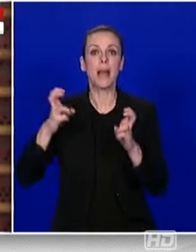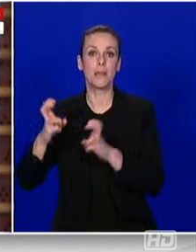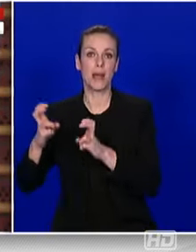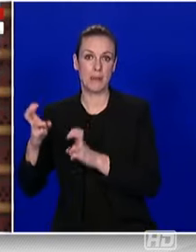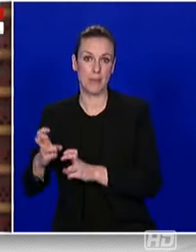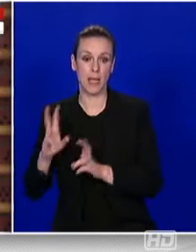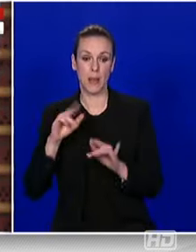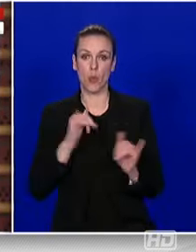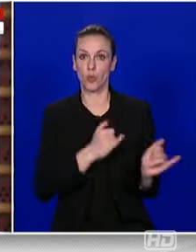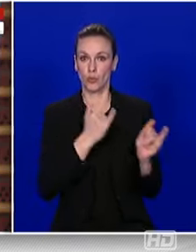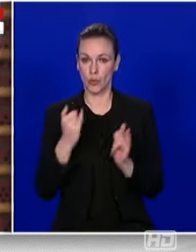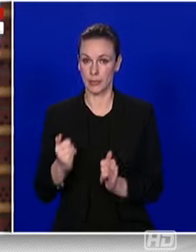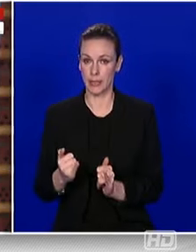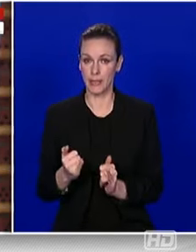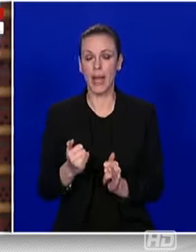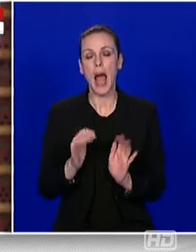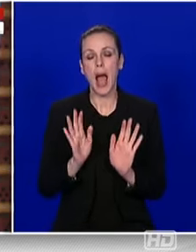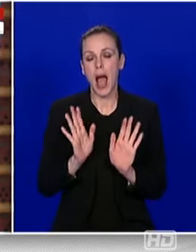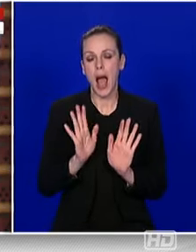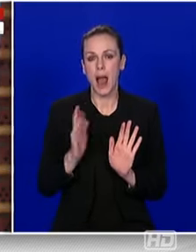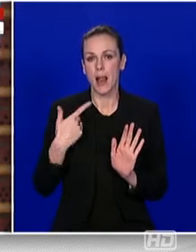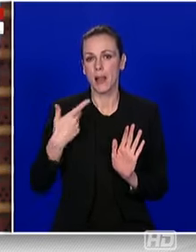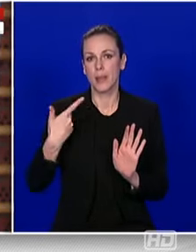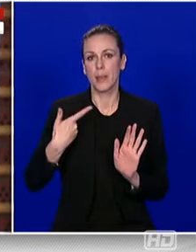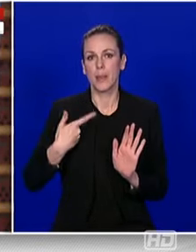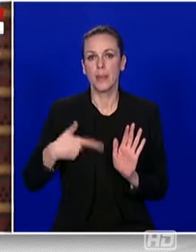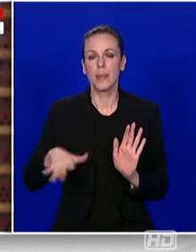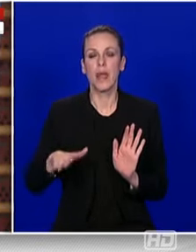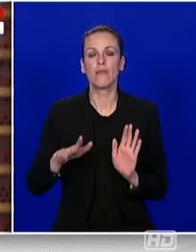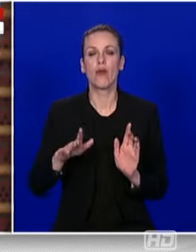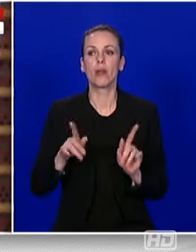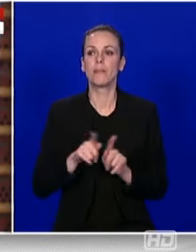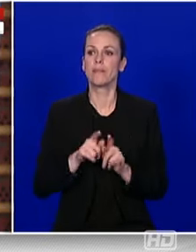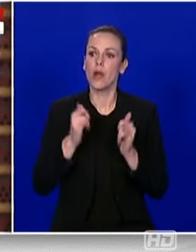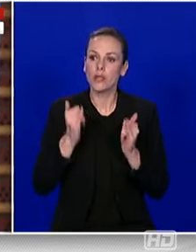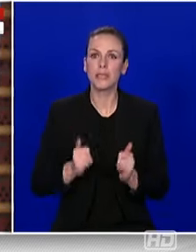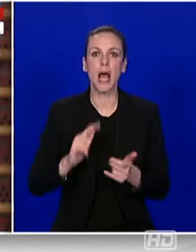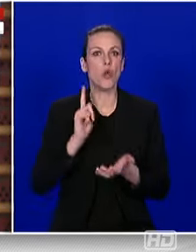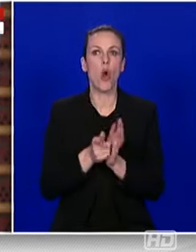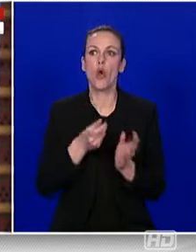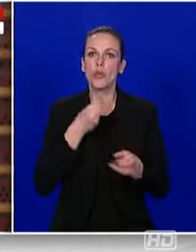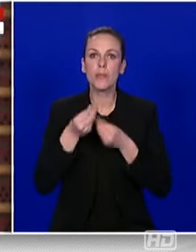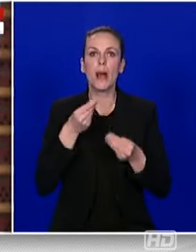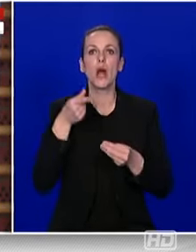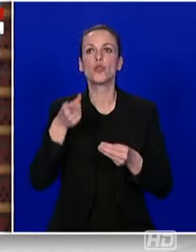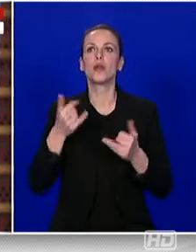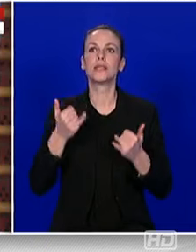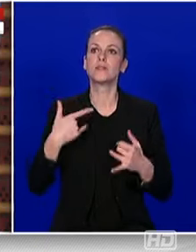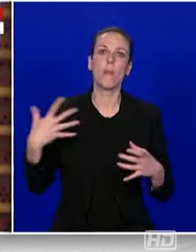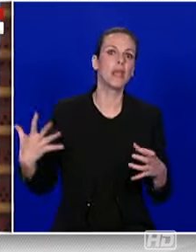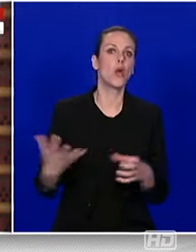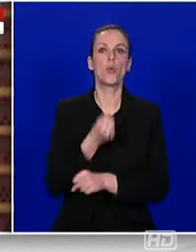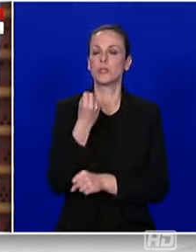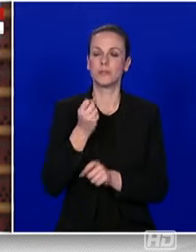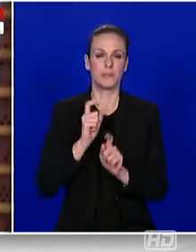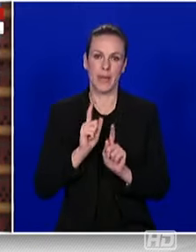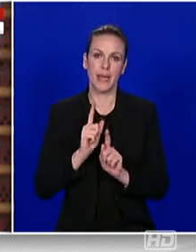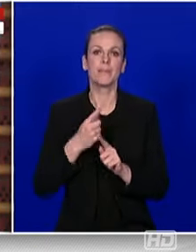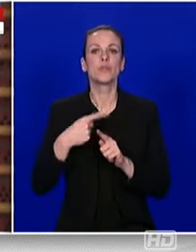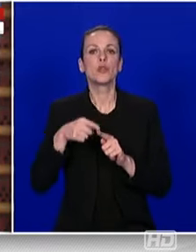obično, ali ne bih to elaborirala kao osobit uspjeh obzirom da je ipak riječ